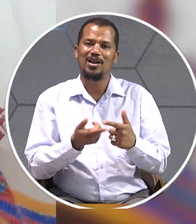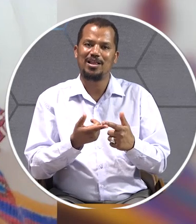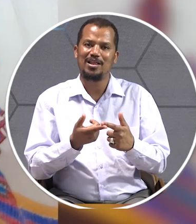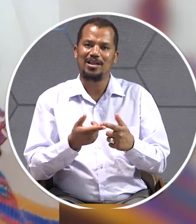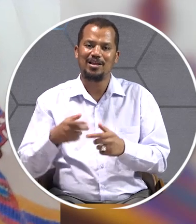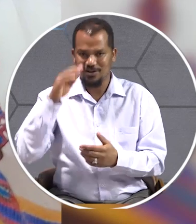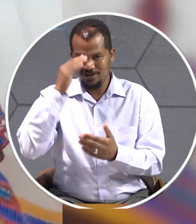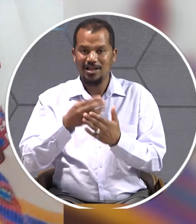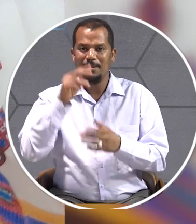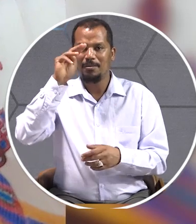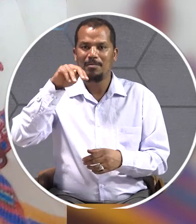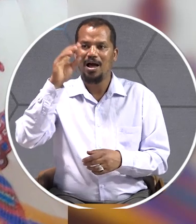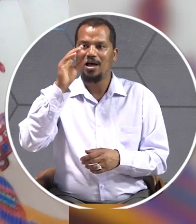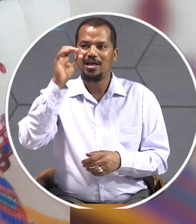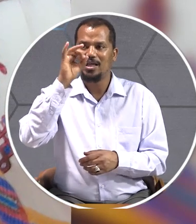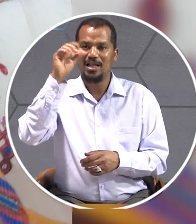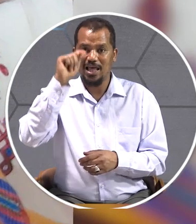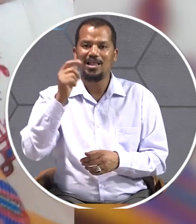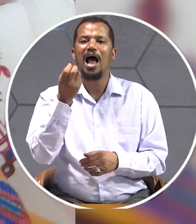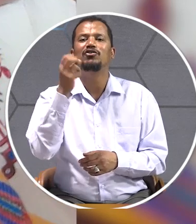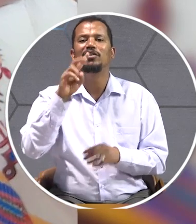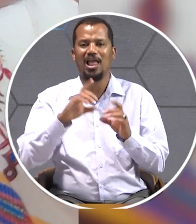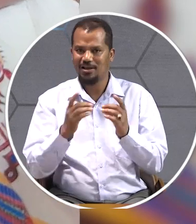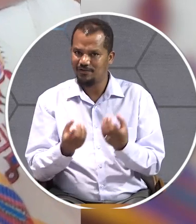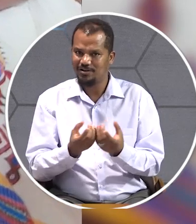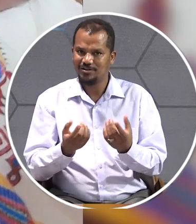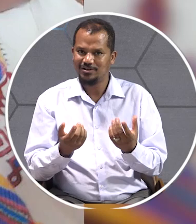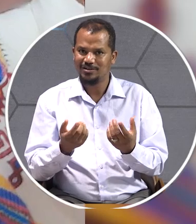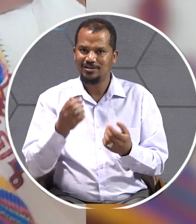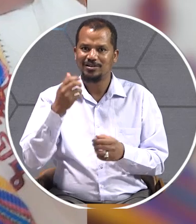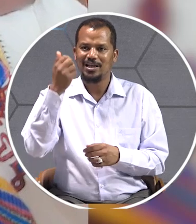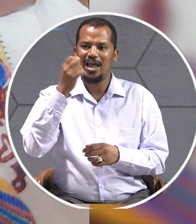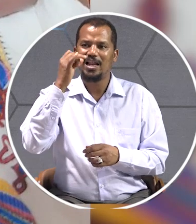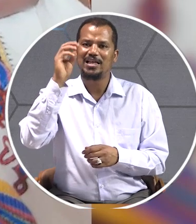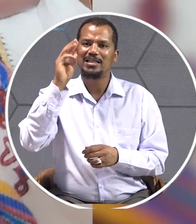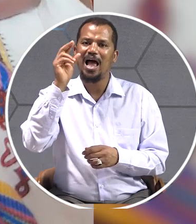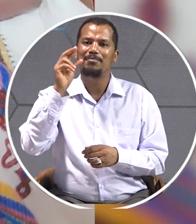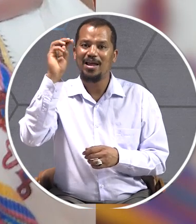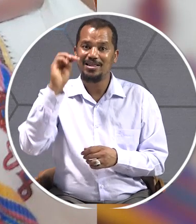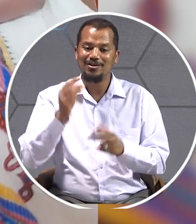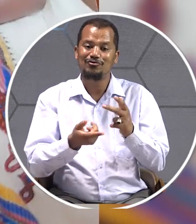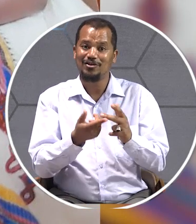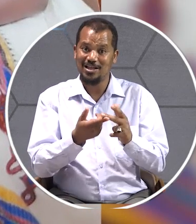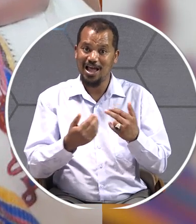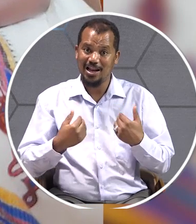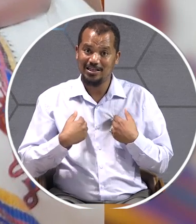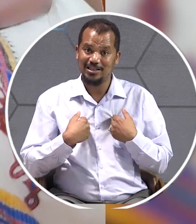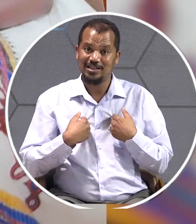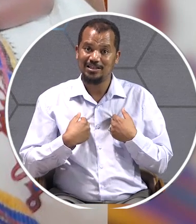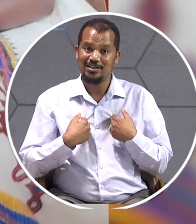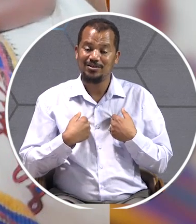ሁለተኛ ልጄ ማህሌት 12ኛ ክፍል ናት። ኤልሳቤት የምትባል ደግሞ 3ኛ ልጅ